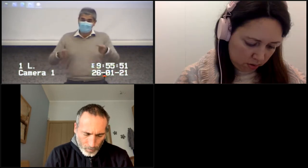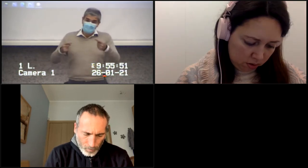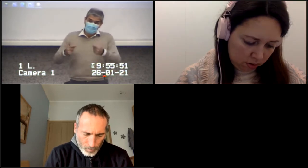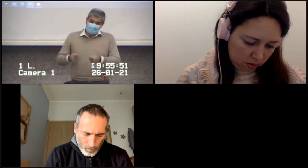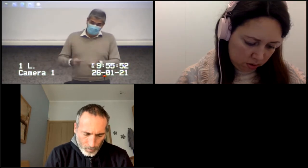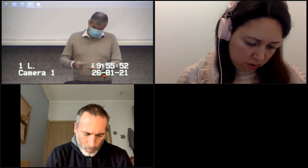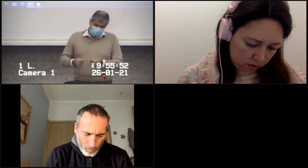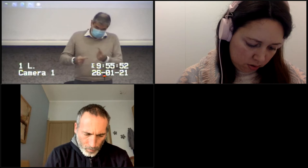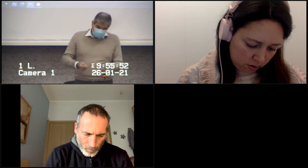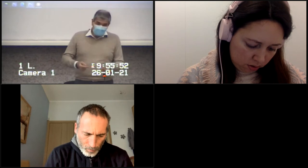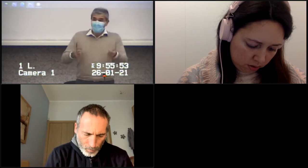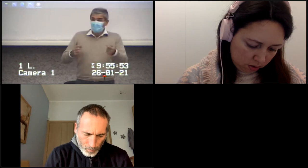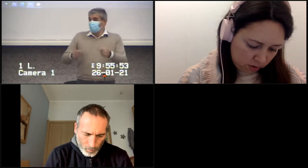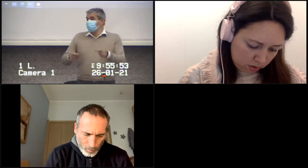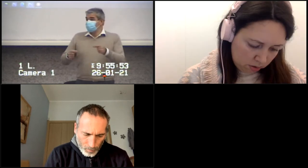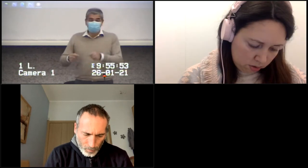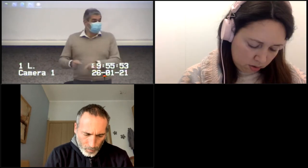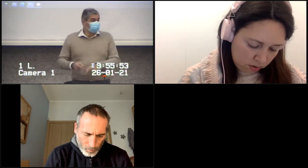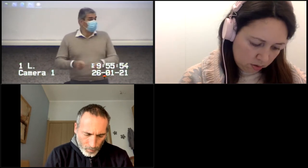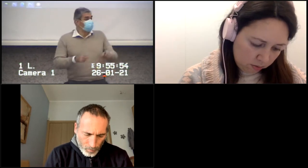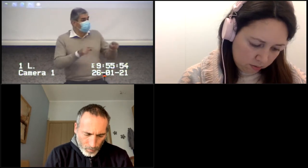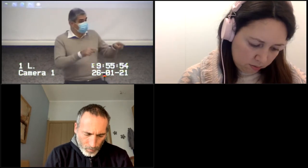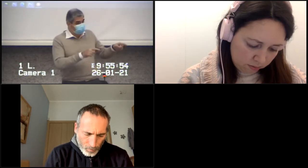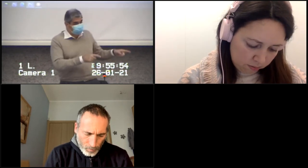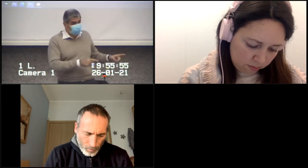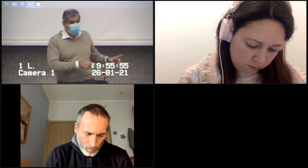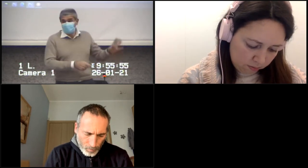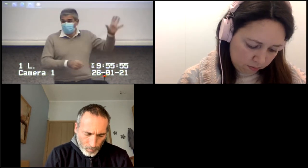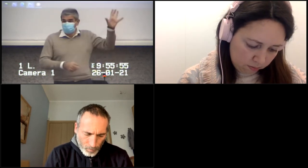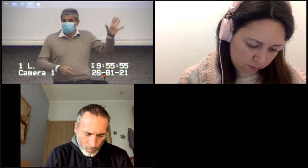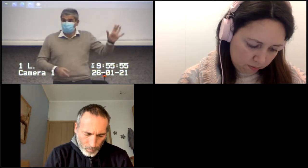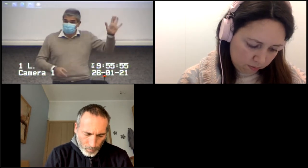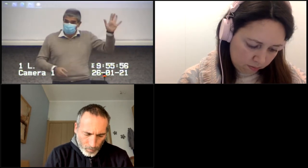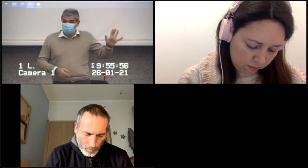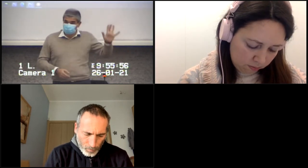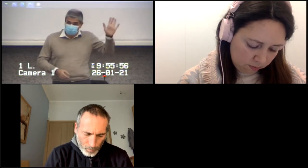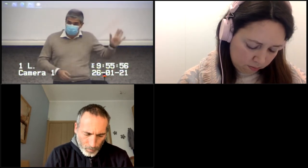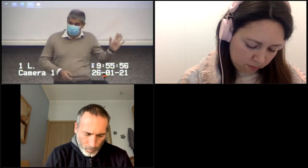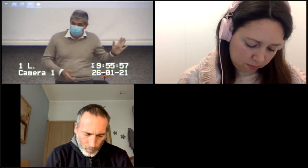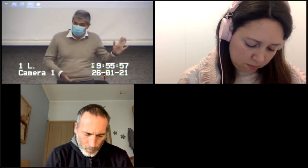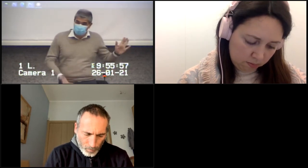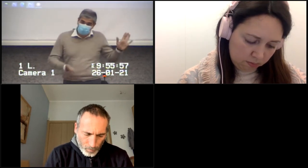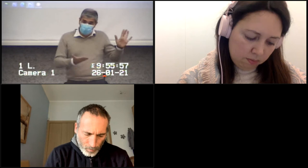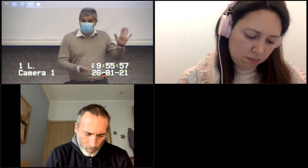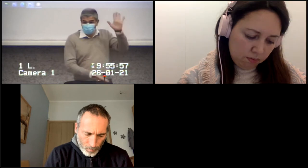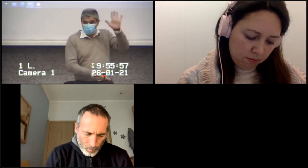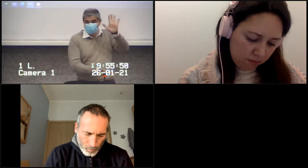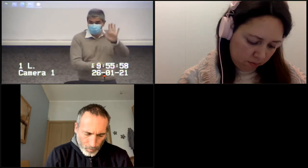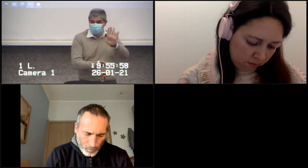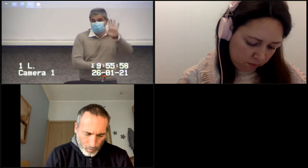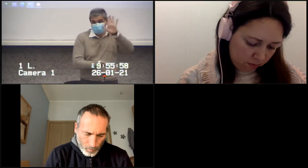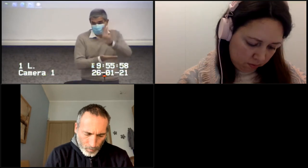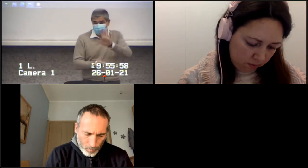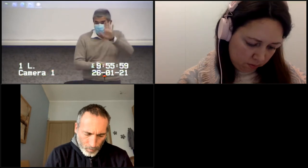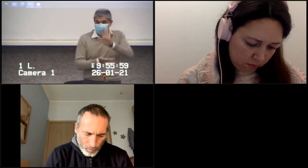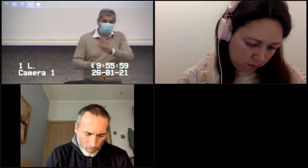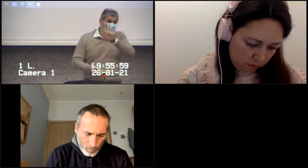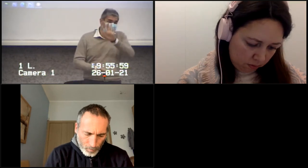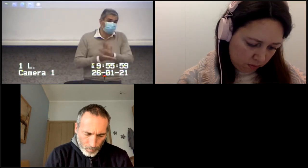era ed è un terreno legato all'edificio in quanto tale ABB, che è quello su cui